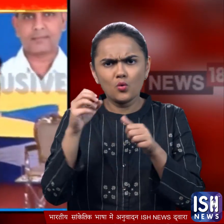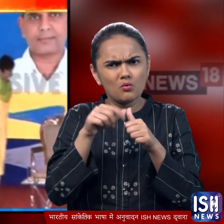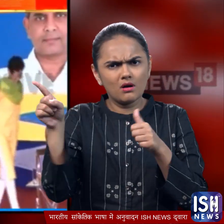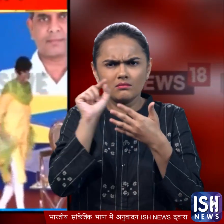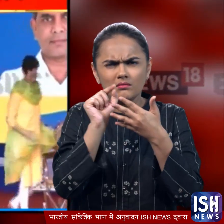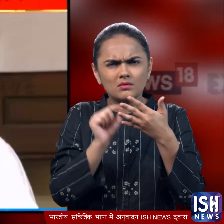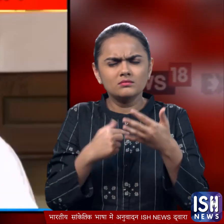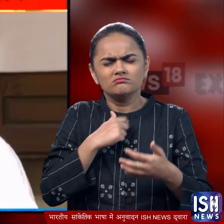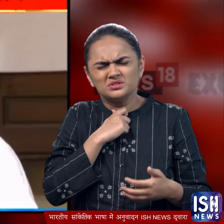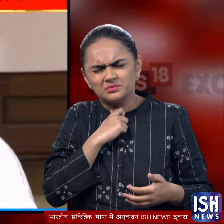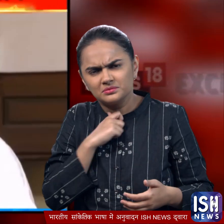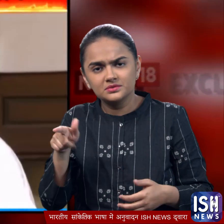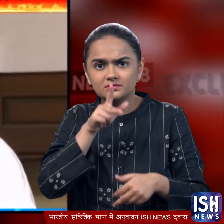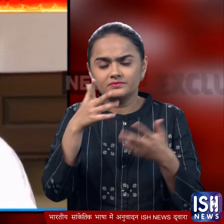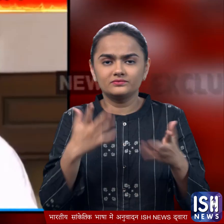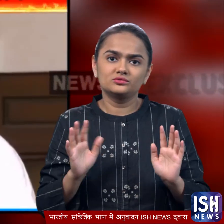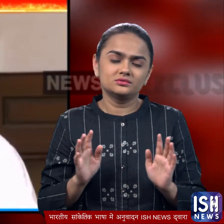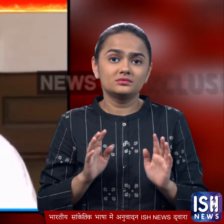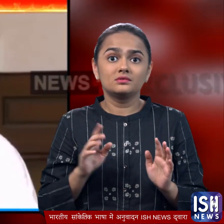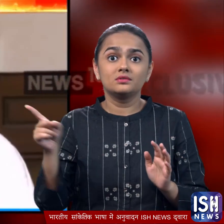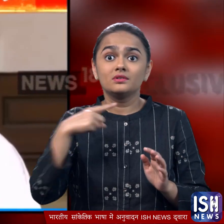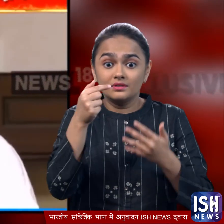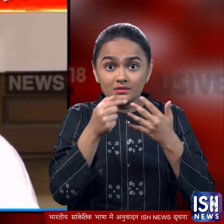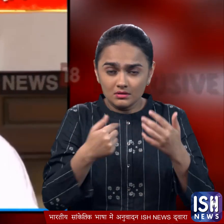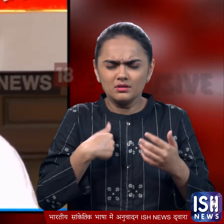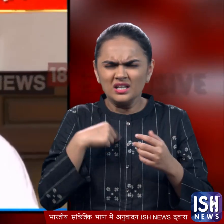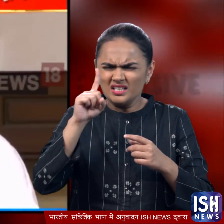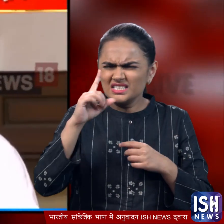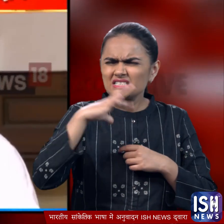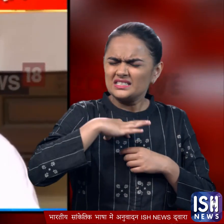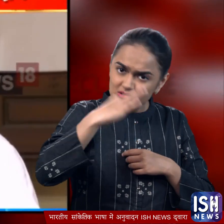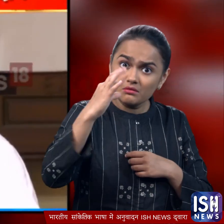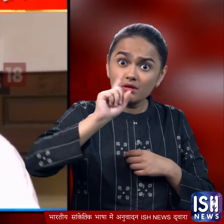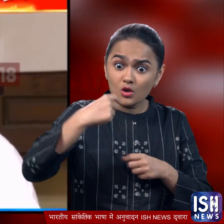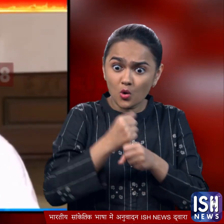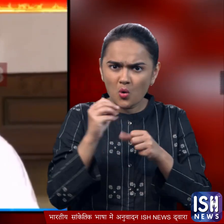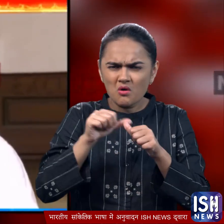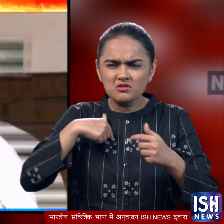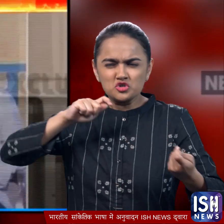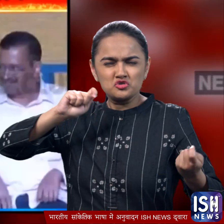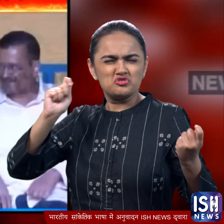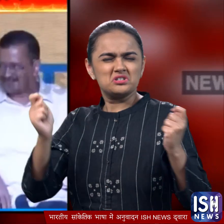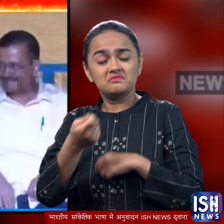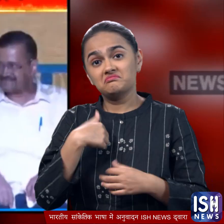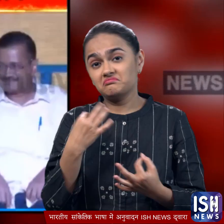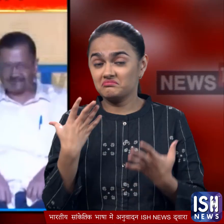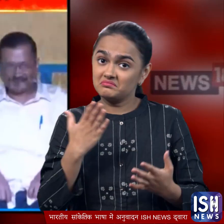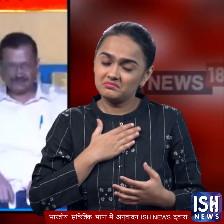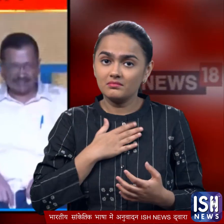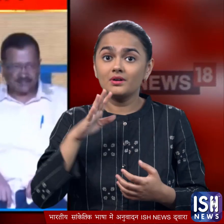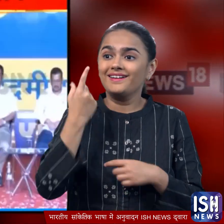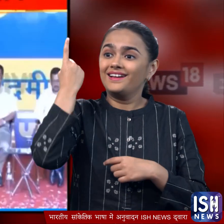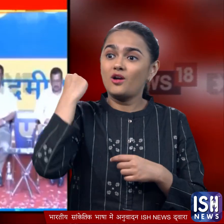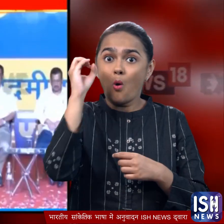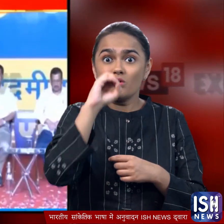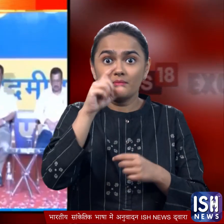से कई वादे कर डाले। एक चान्स दिवन पळयात, तुमका दाखयता आम्ही की गोय कशे बदलतले। अमित पालेकर पिछले साल अक्टूबर